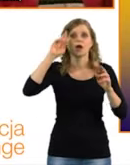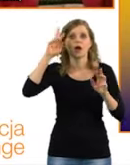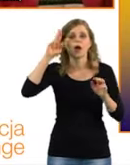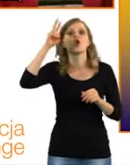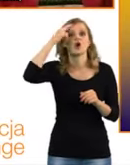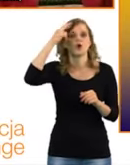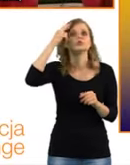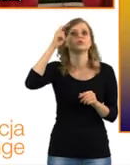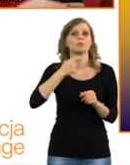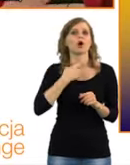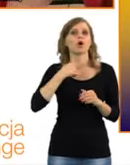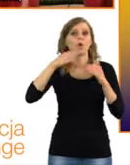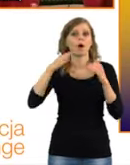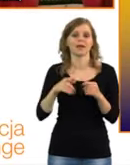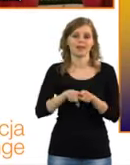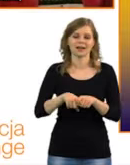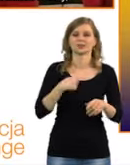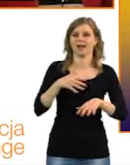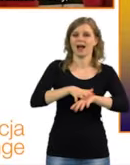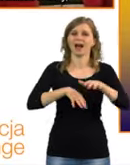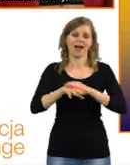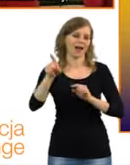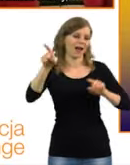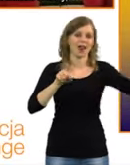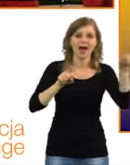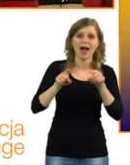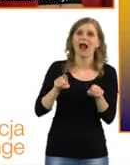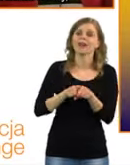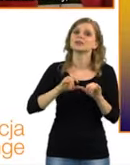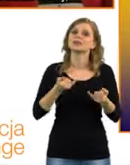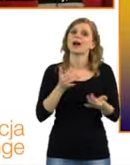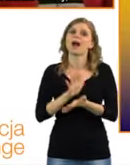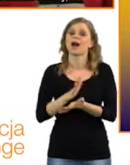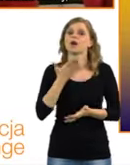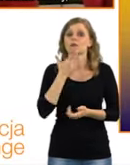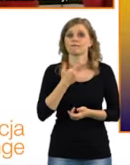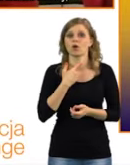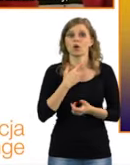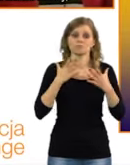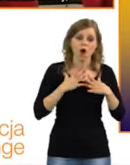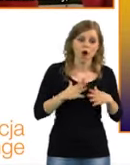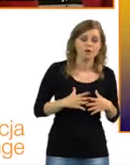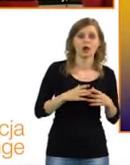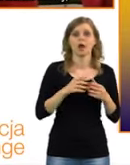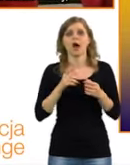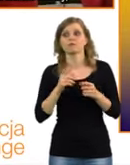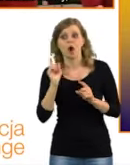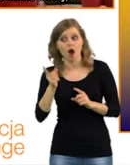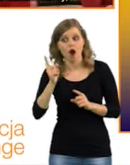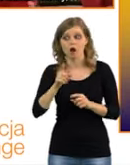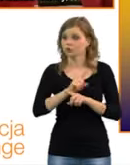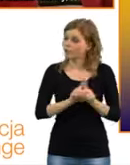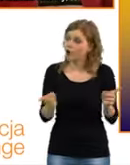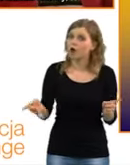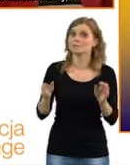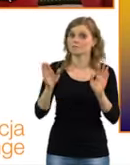dziecko rozumie nasze gesty naturalne i to, w jaki sposób mówimy, że coś wolno, coś nie wolno, pilnować